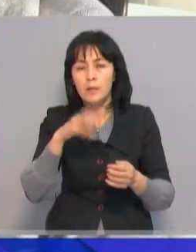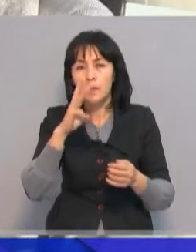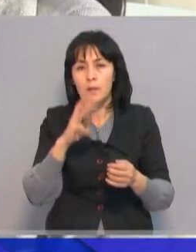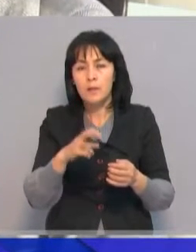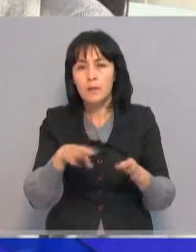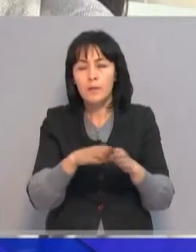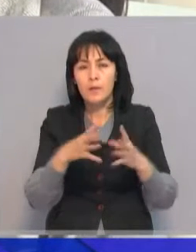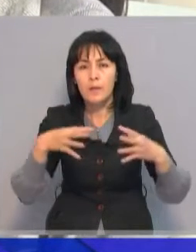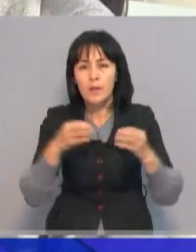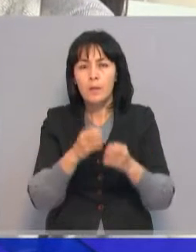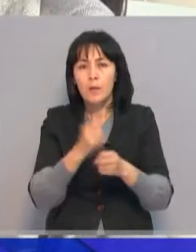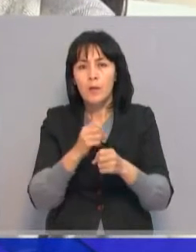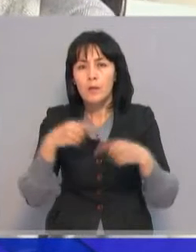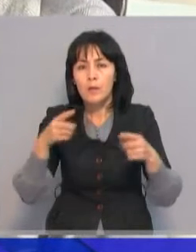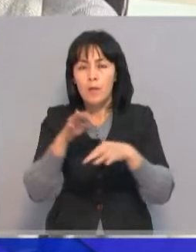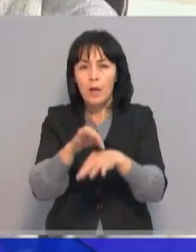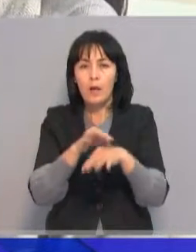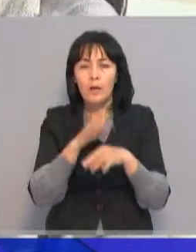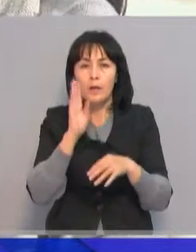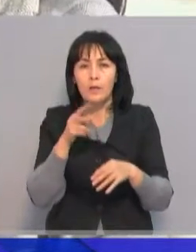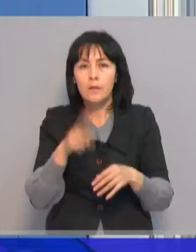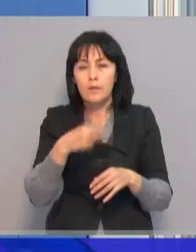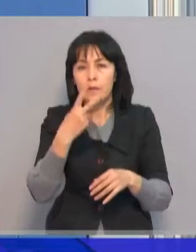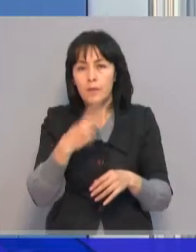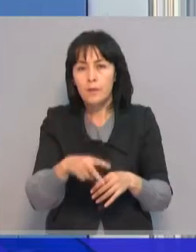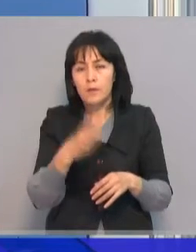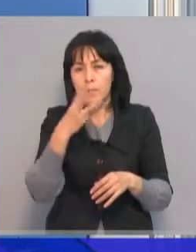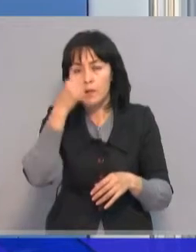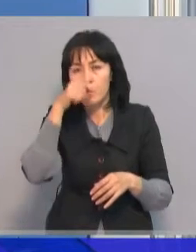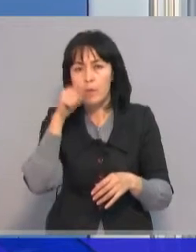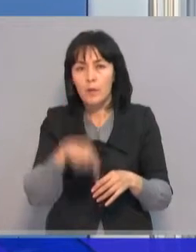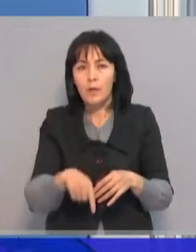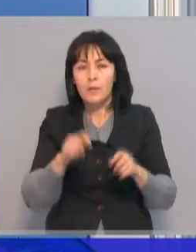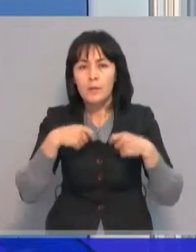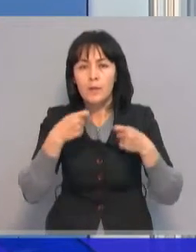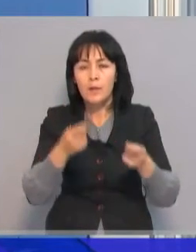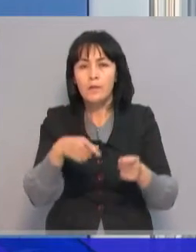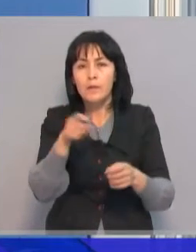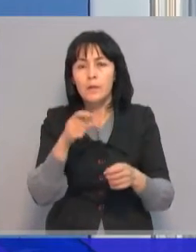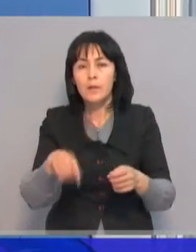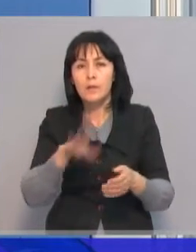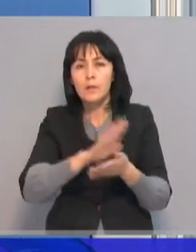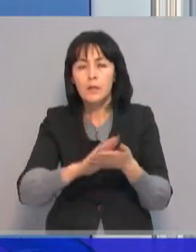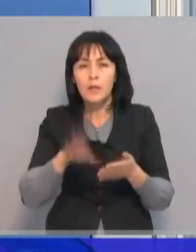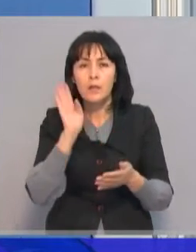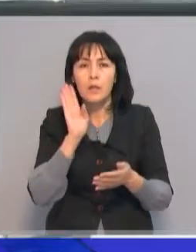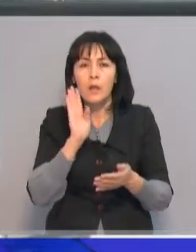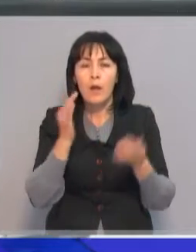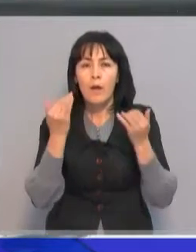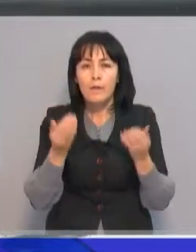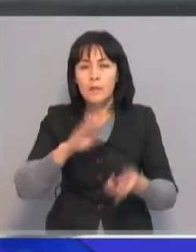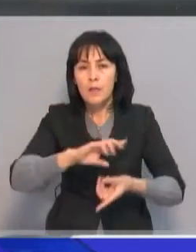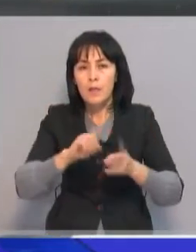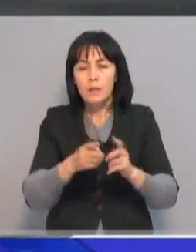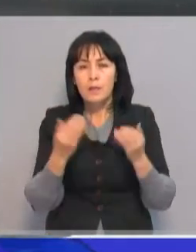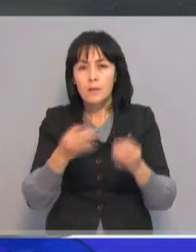3335 семей пользуются привозной водой. Но к 2023 году ситуация с обеспечением населения питьевой водой кардинально